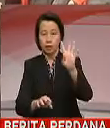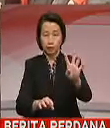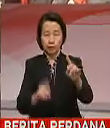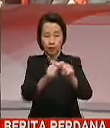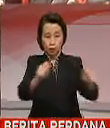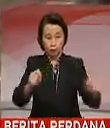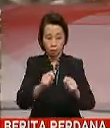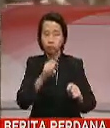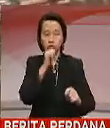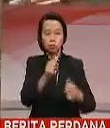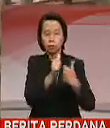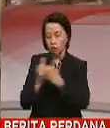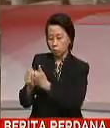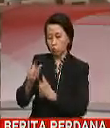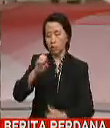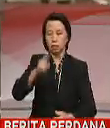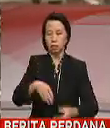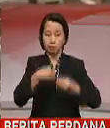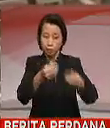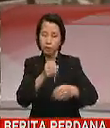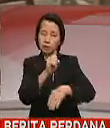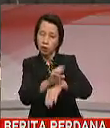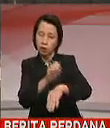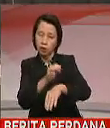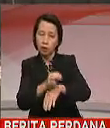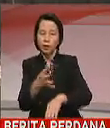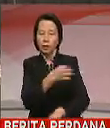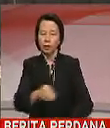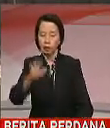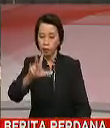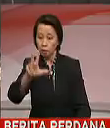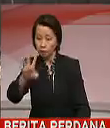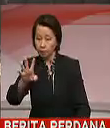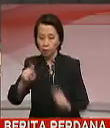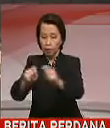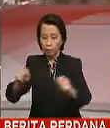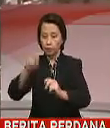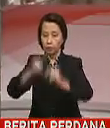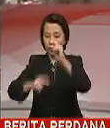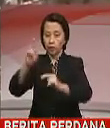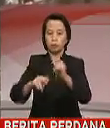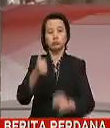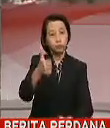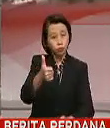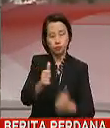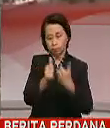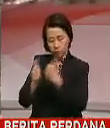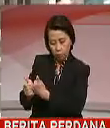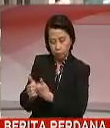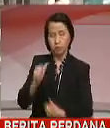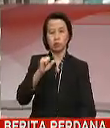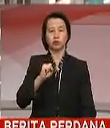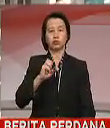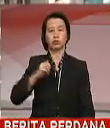tapak tidak patuh sop dan diberi nasihat manakala 34 lagi tapak binaan patuh sop